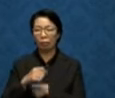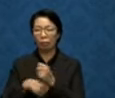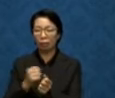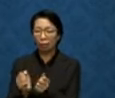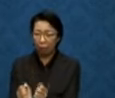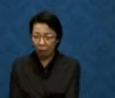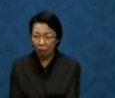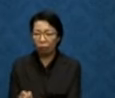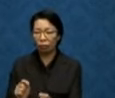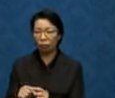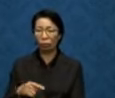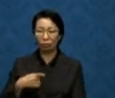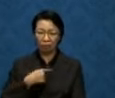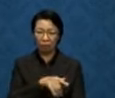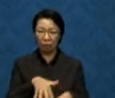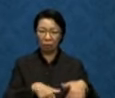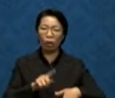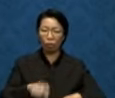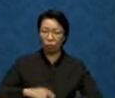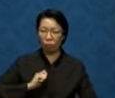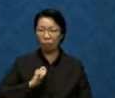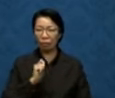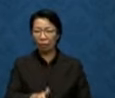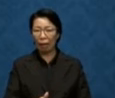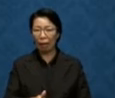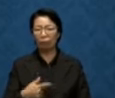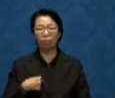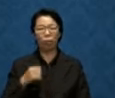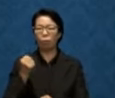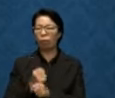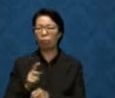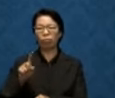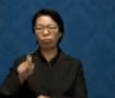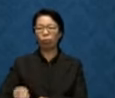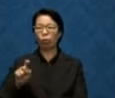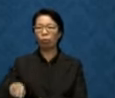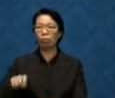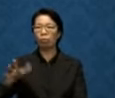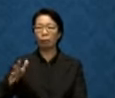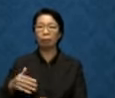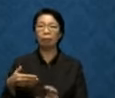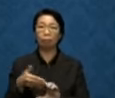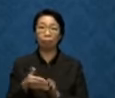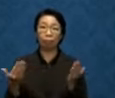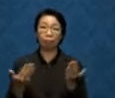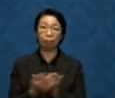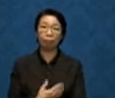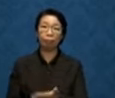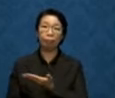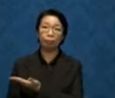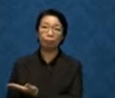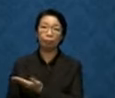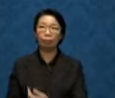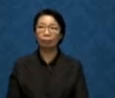ค่าไฟฟ้าที่เราต้องจ่ายโดยที่ไม่มีความจำเป็นนะครับสไลด์ต่อไปนะครับ